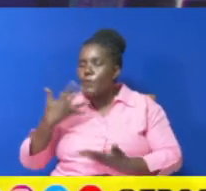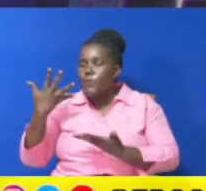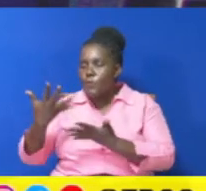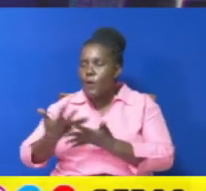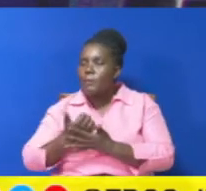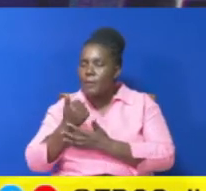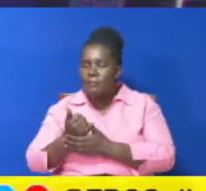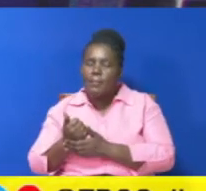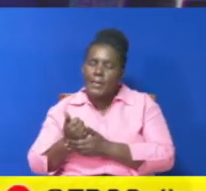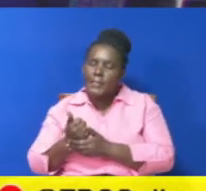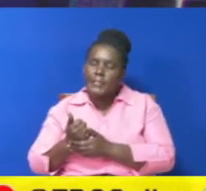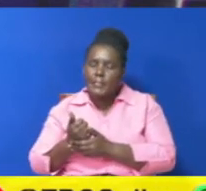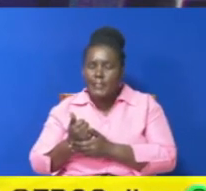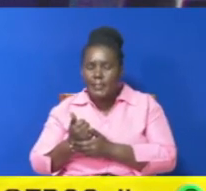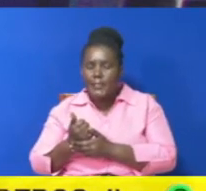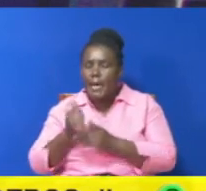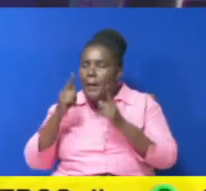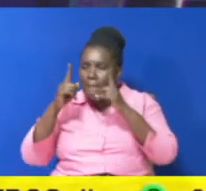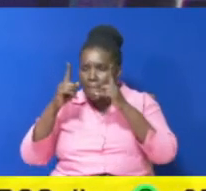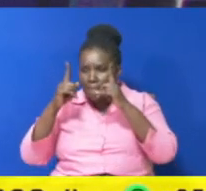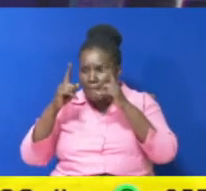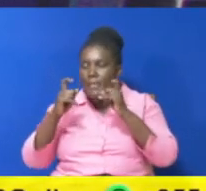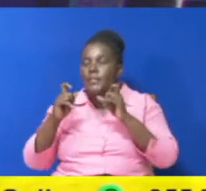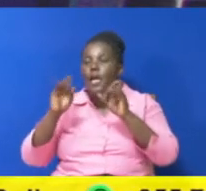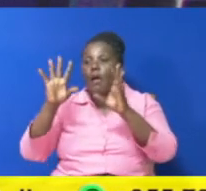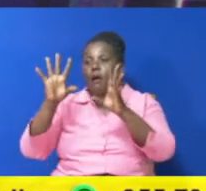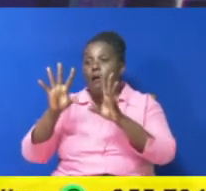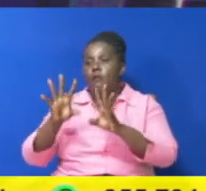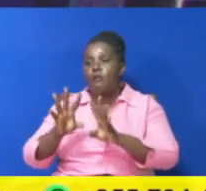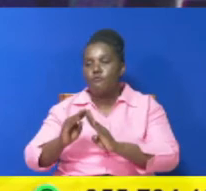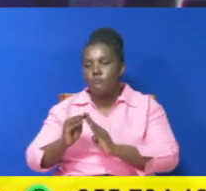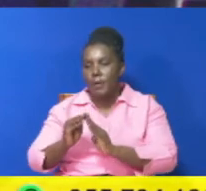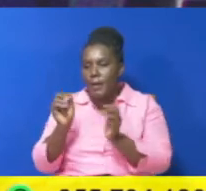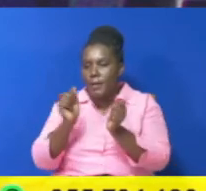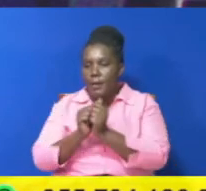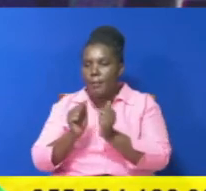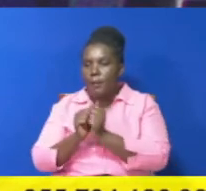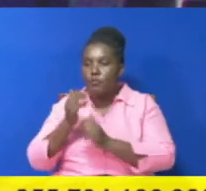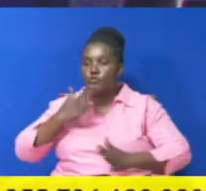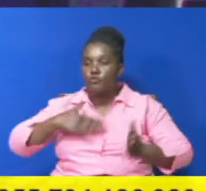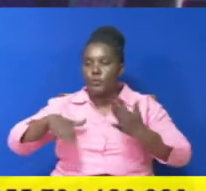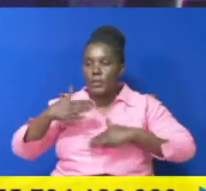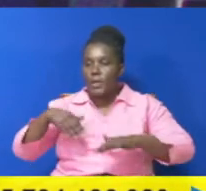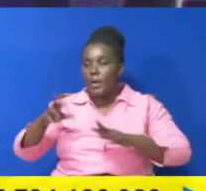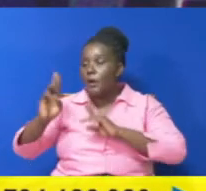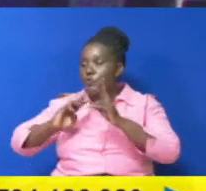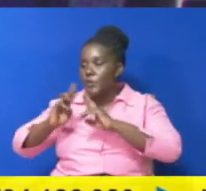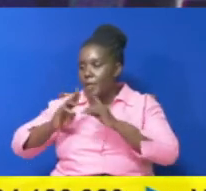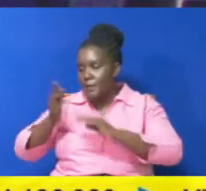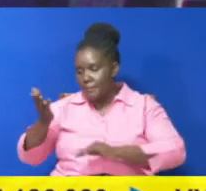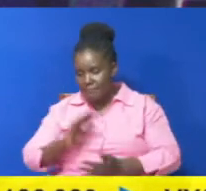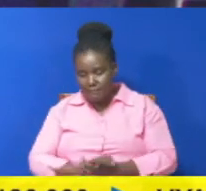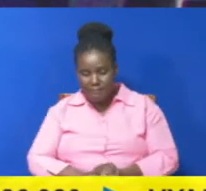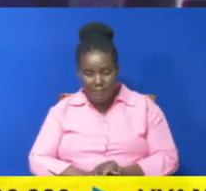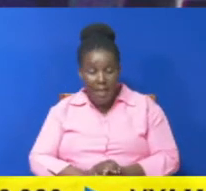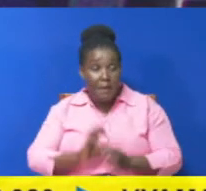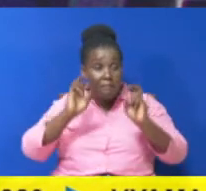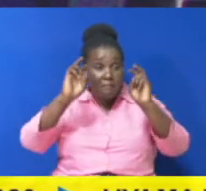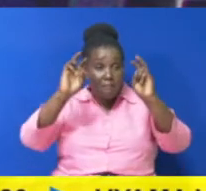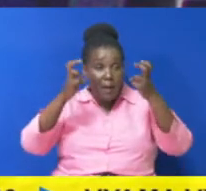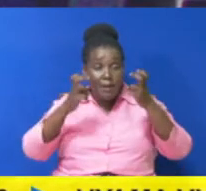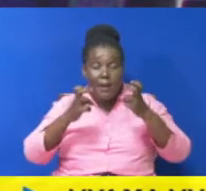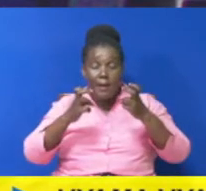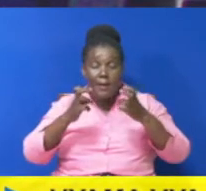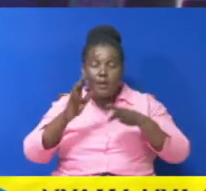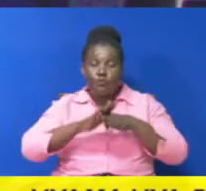kidogo picha halisi ambayo tunakuja kukizungumza. Nacho ni hofu ya talaka inavyochochea